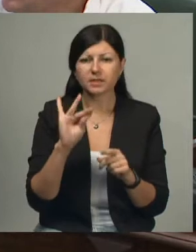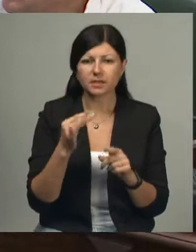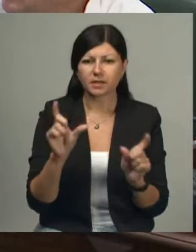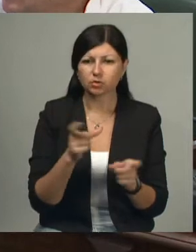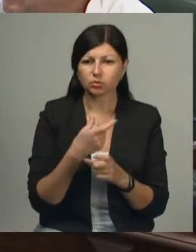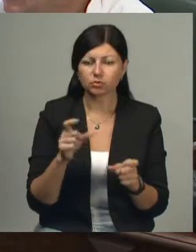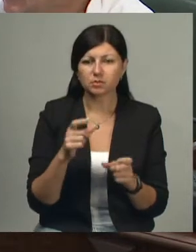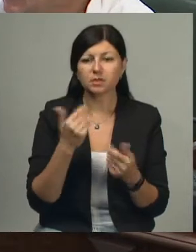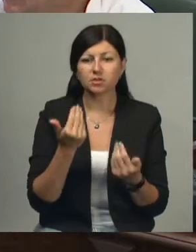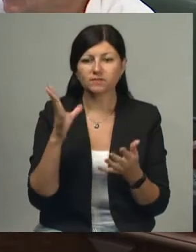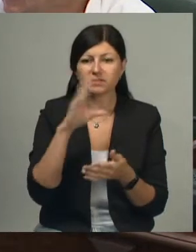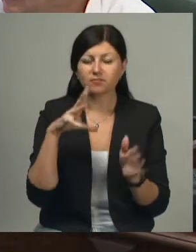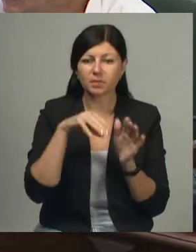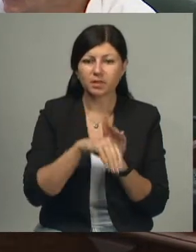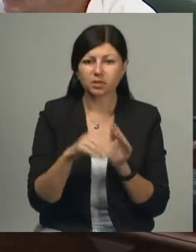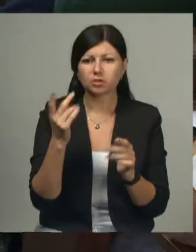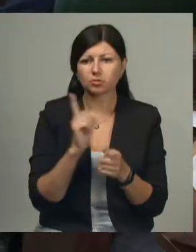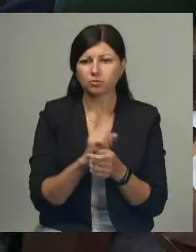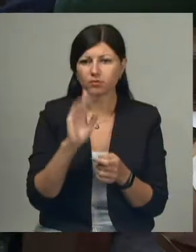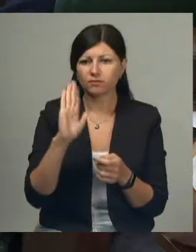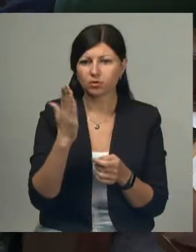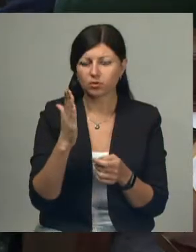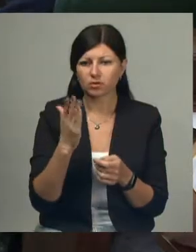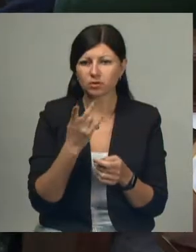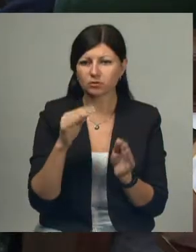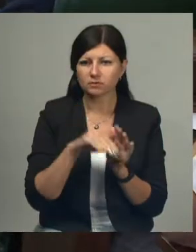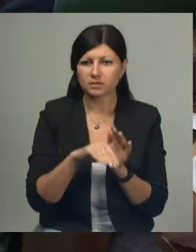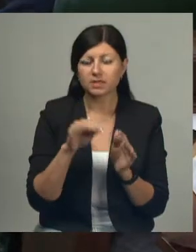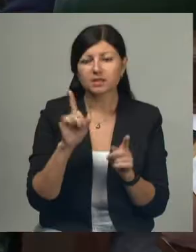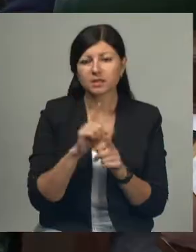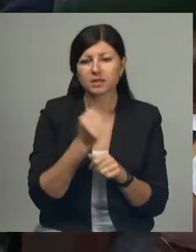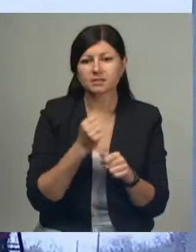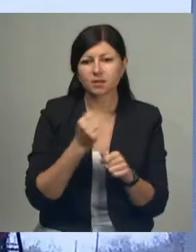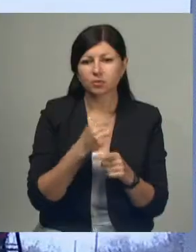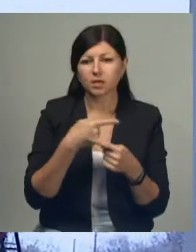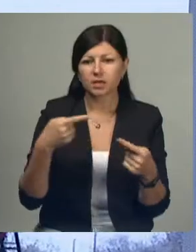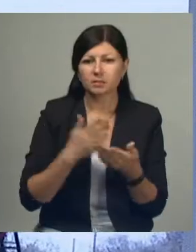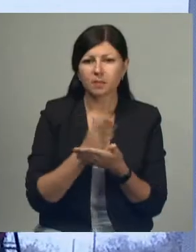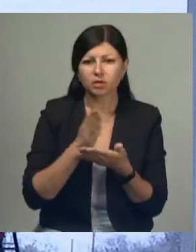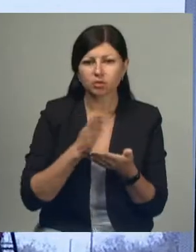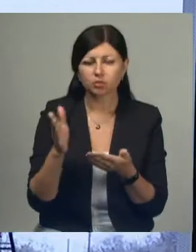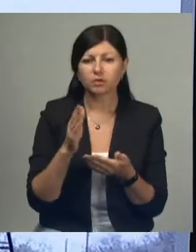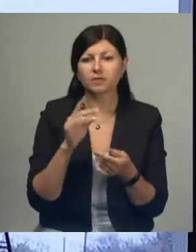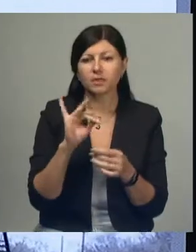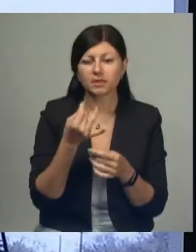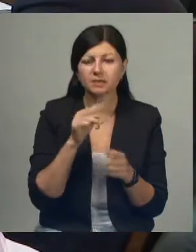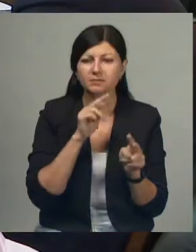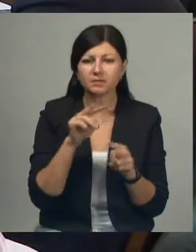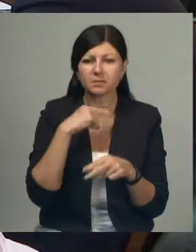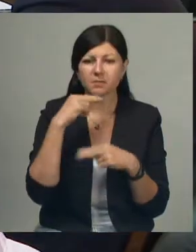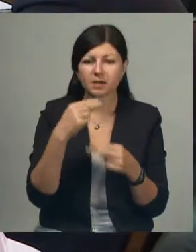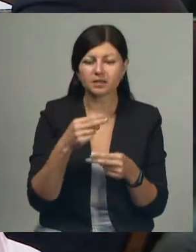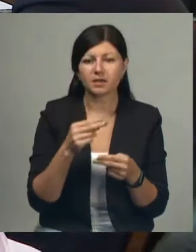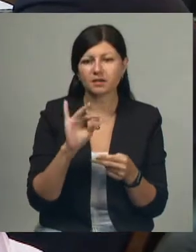предложения в дорожную карту должны внести до вторника. Помимо разработки туристических маршрутов, особое внимание на инфраструктуру.